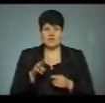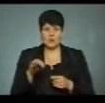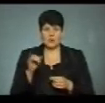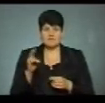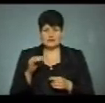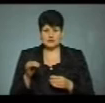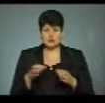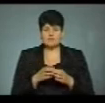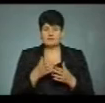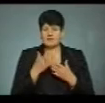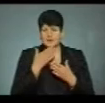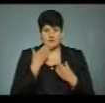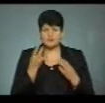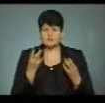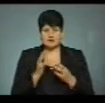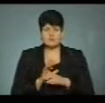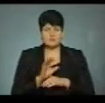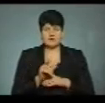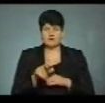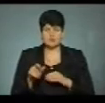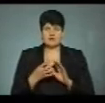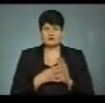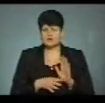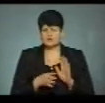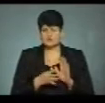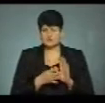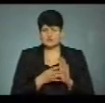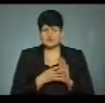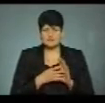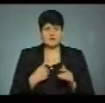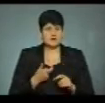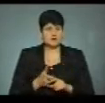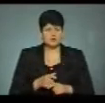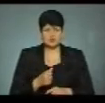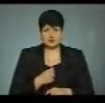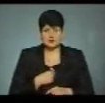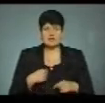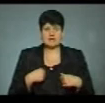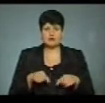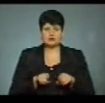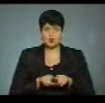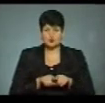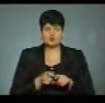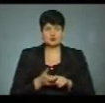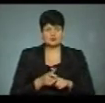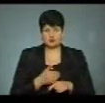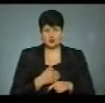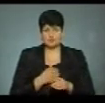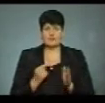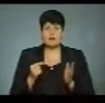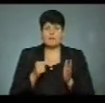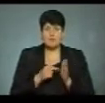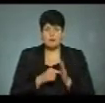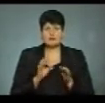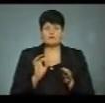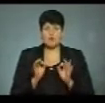потреби направляти людей, оцих 99, мені їх дуже шкода, але я теж дуже хочу, щоб вони попали в